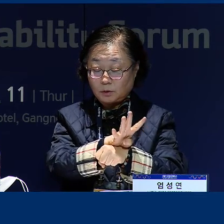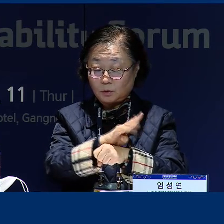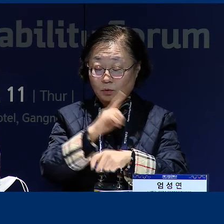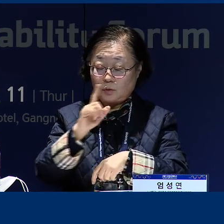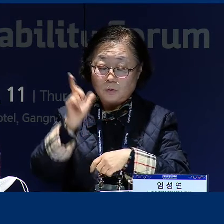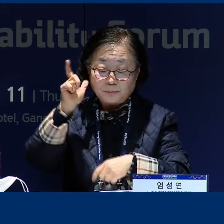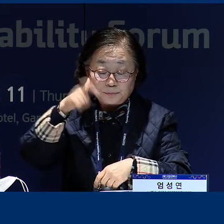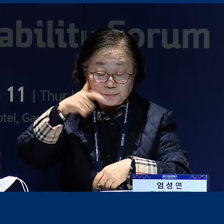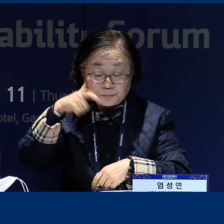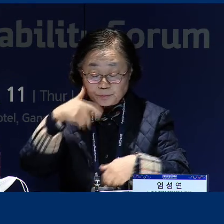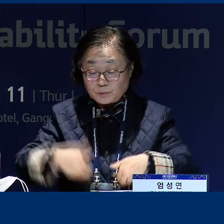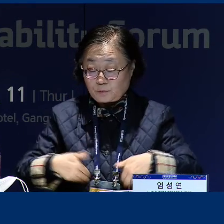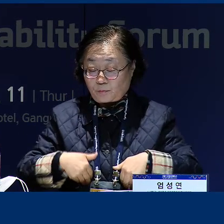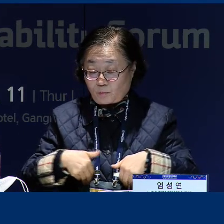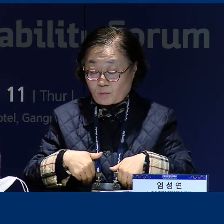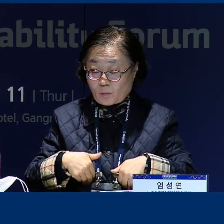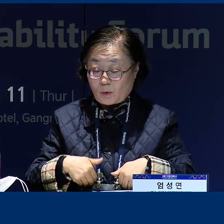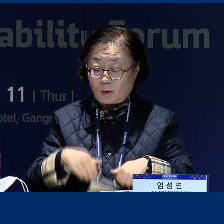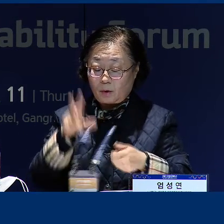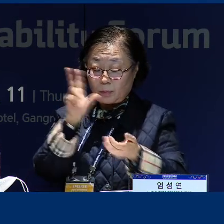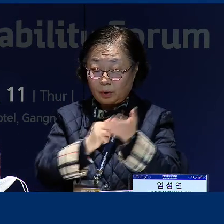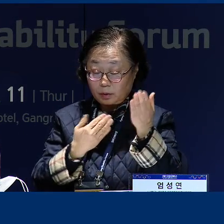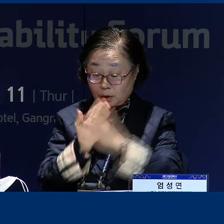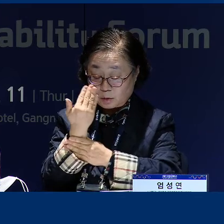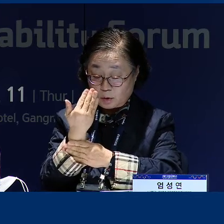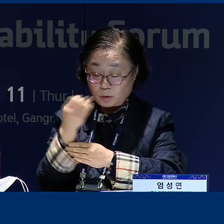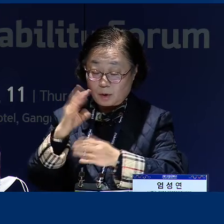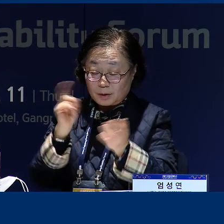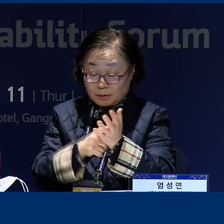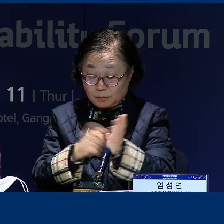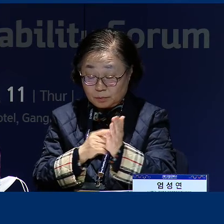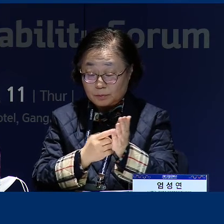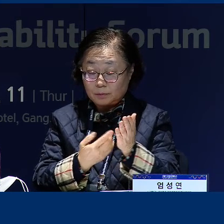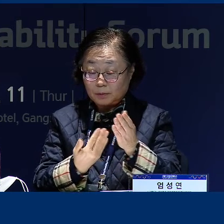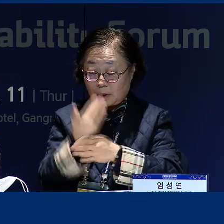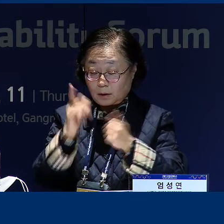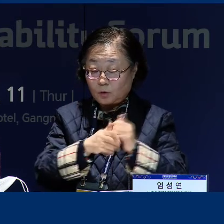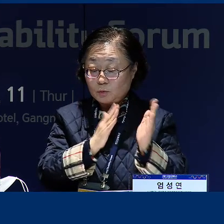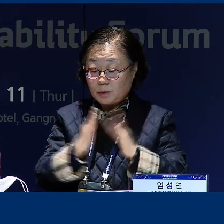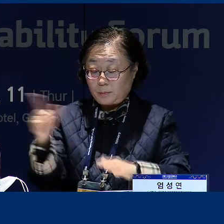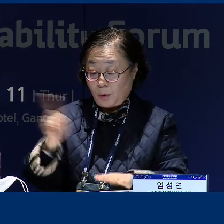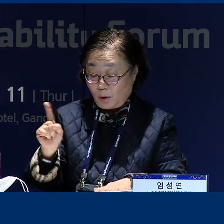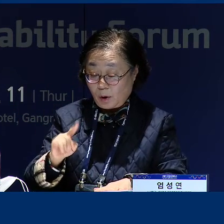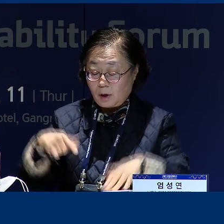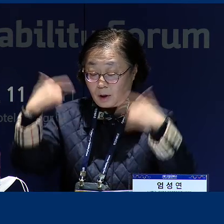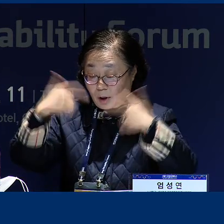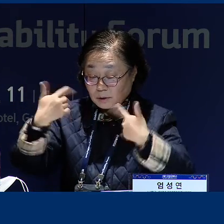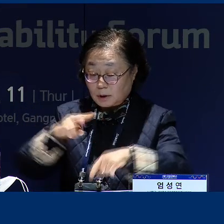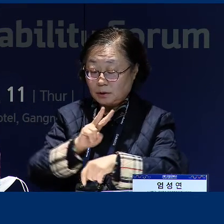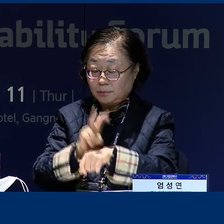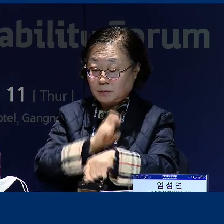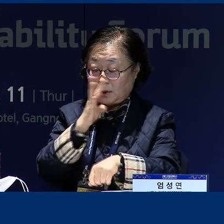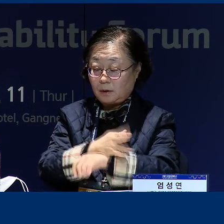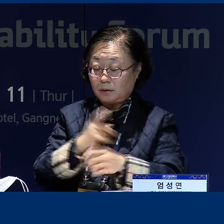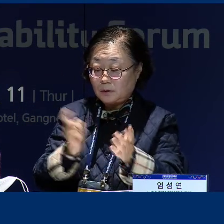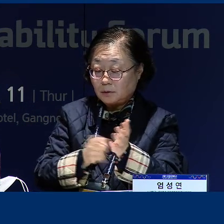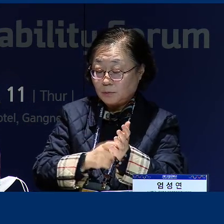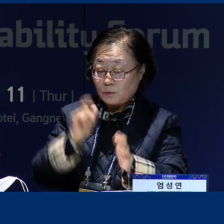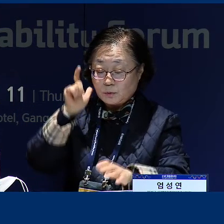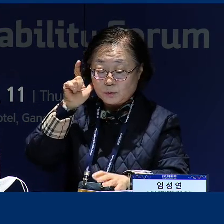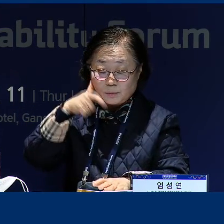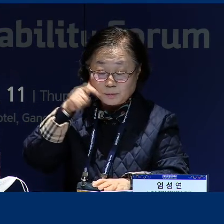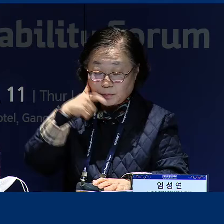둘째로 24시간 수어 콜센터가 필요합니다. 재난 및 응급 상황에